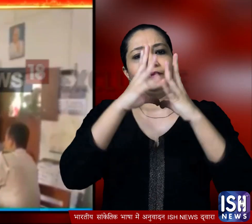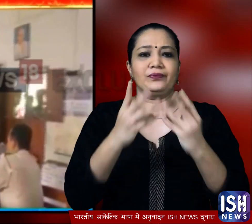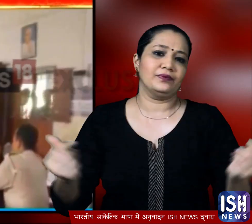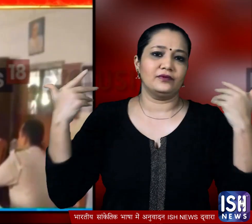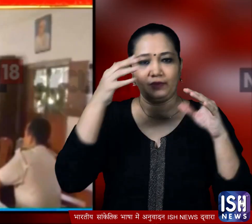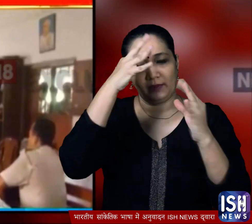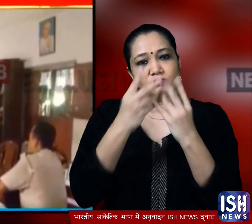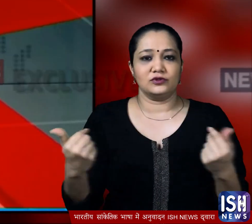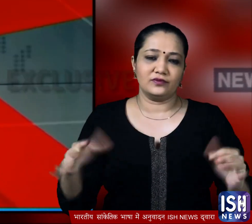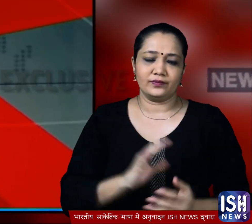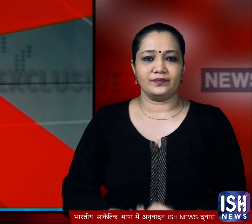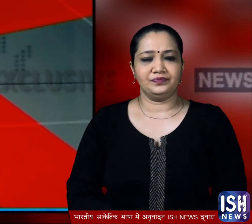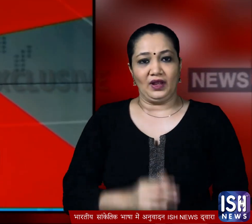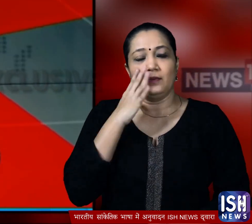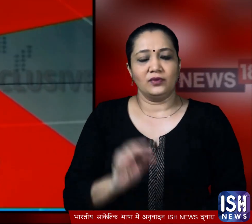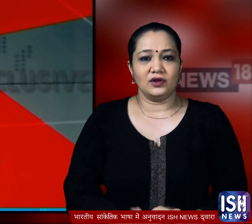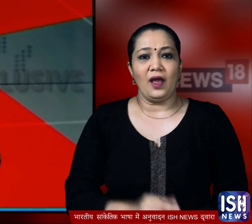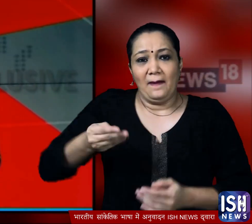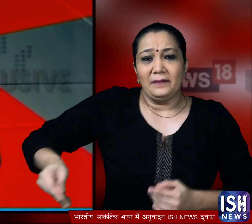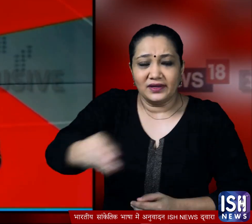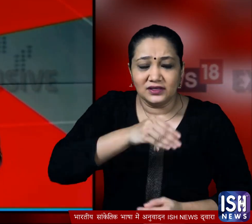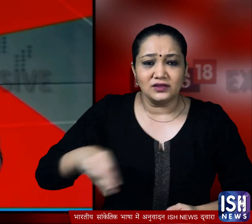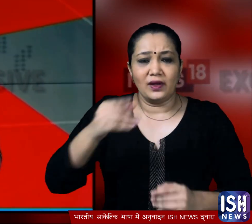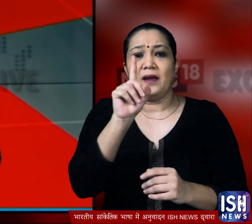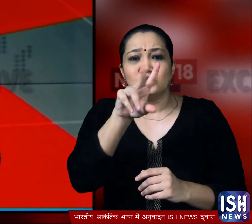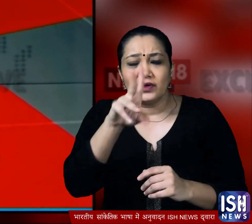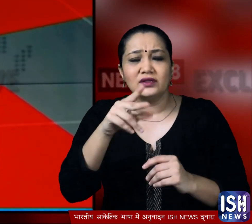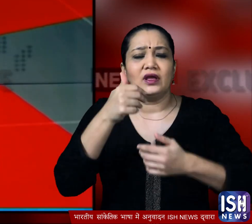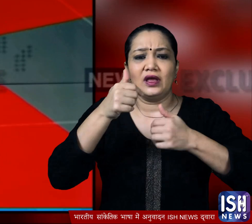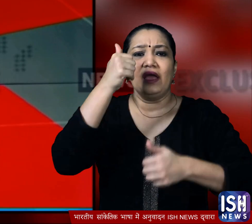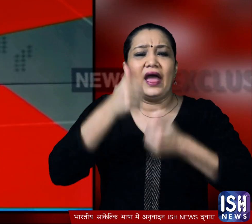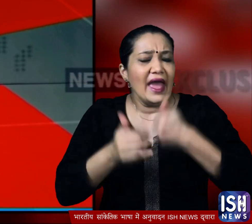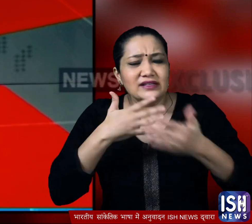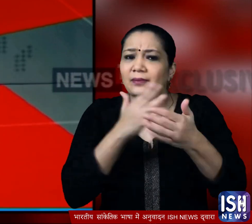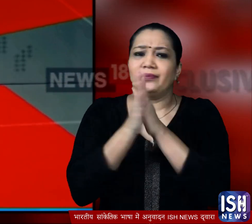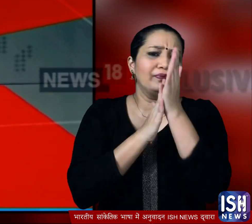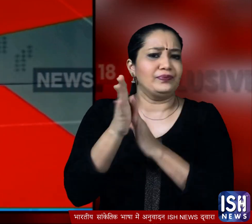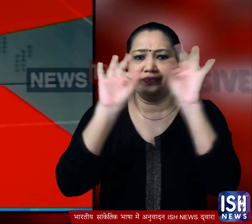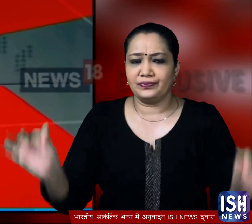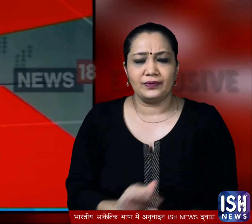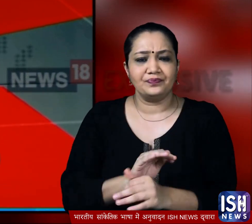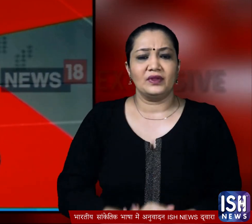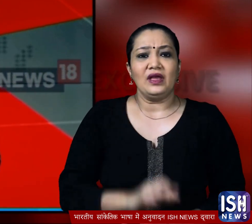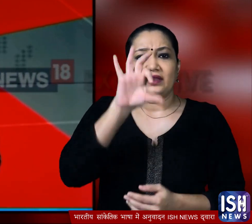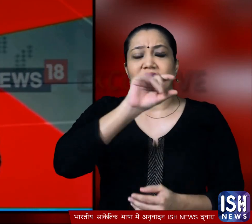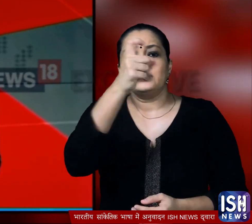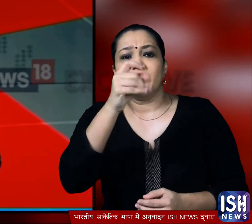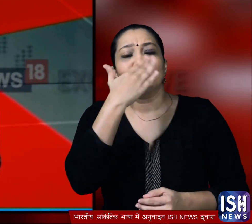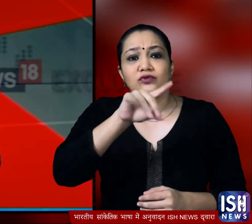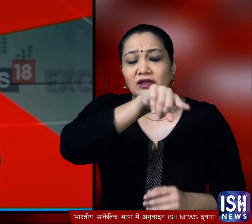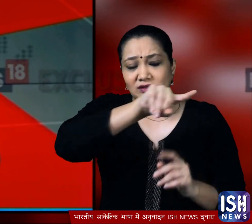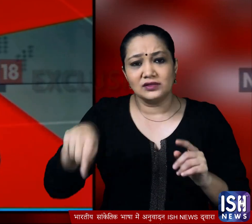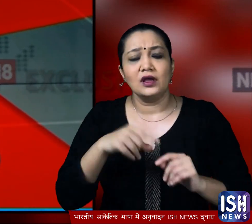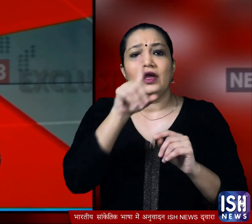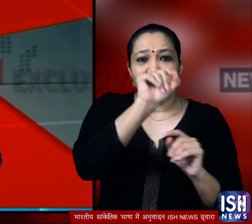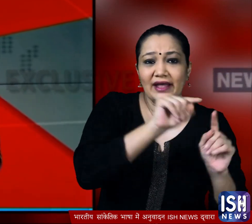बनाने में कामयाब हो पाई। सौभाग्य की एक बात है कि पश्चिम बंगाल में 12वीं का इस साल कोई इम्तिहान नहीं हुआ और 97% से ज्यादा छात्र छात्राओं